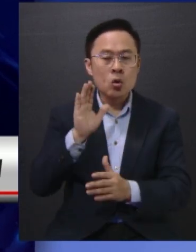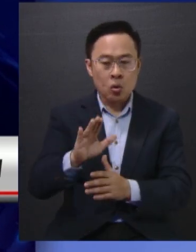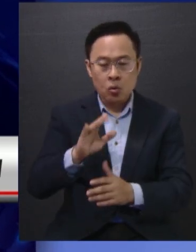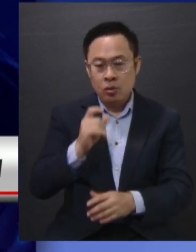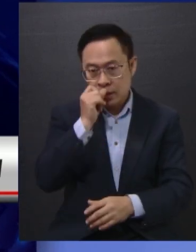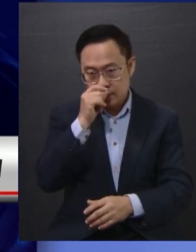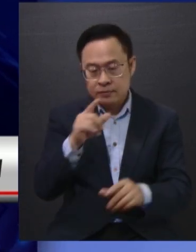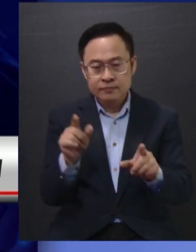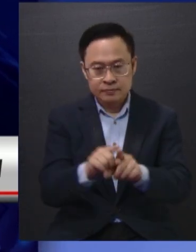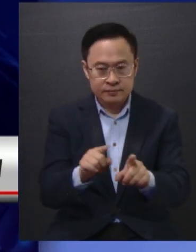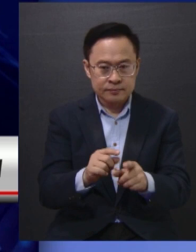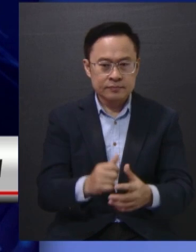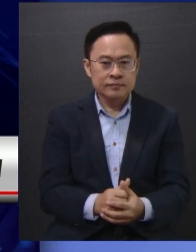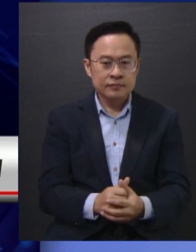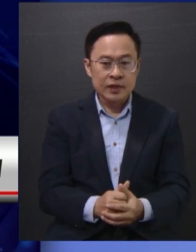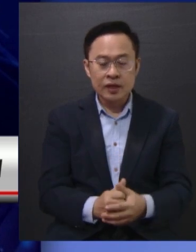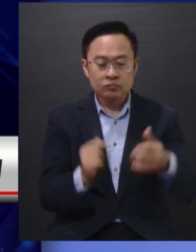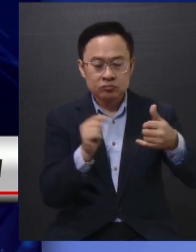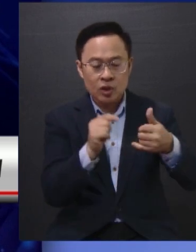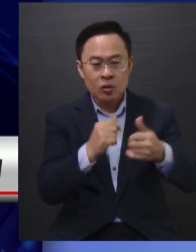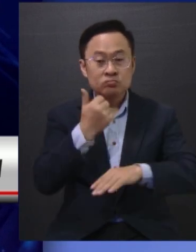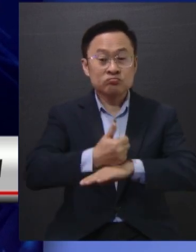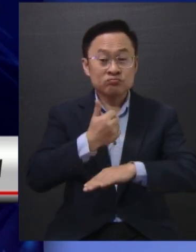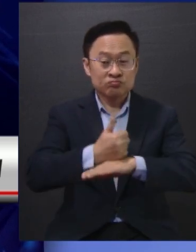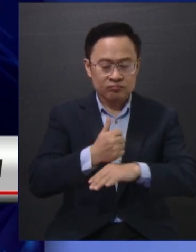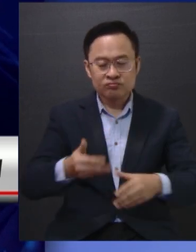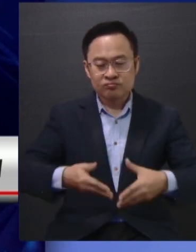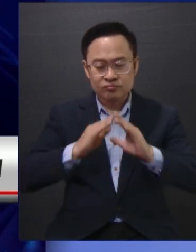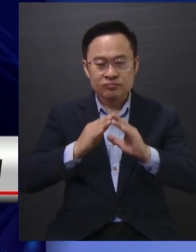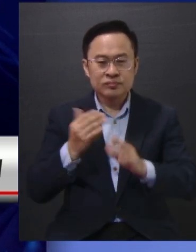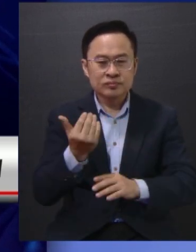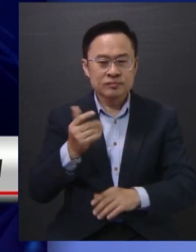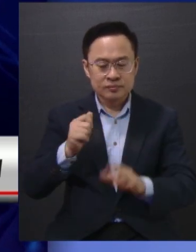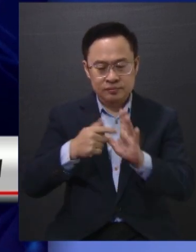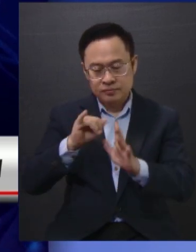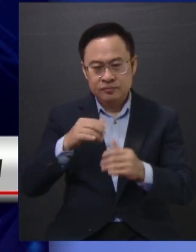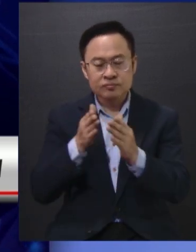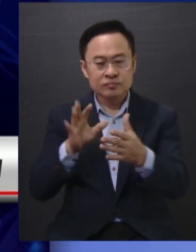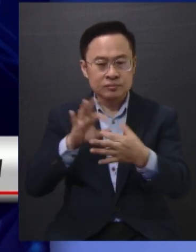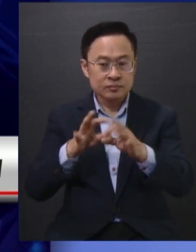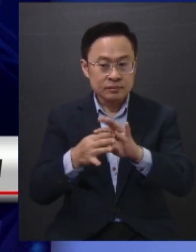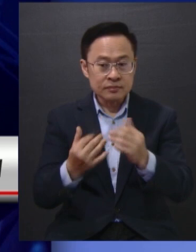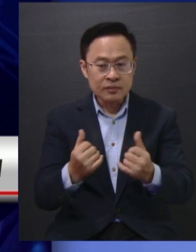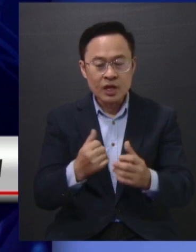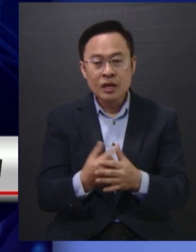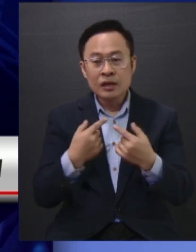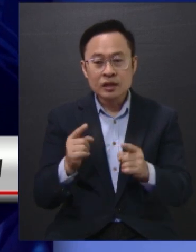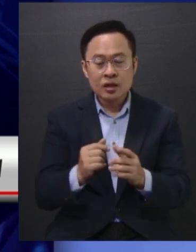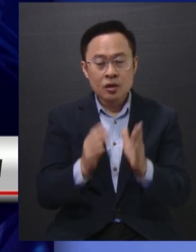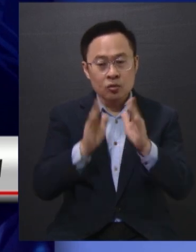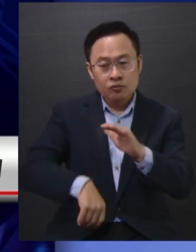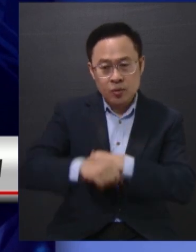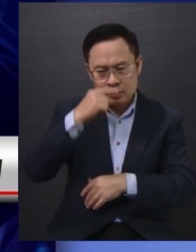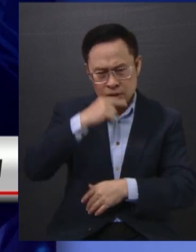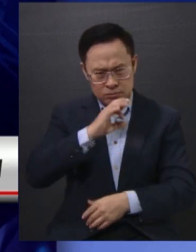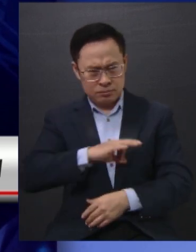จุบันนี้เองครับอ่ะนี่คือชมหน้าของไอมานจาด้านะฮะแม่อาจจะขัดแย้งกับความเห็นของแฟนบอลไทยสัก